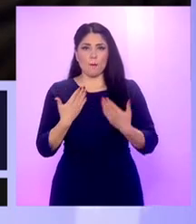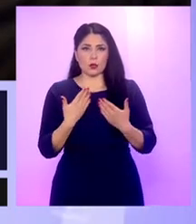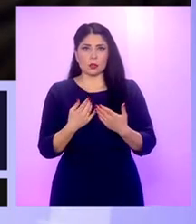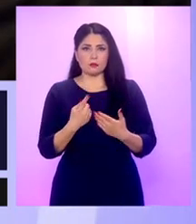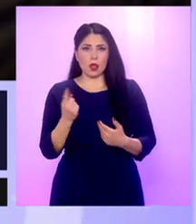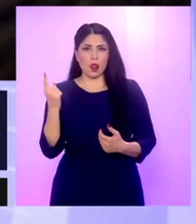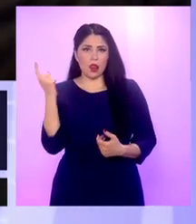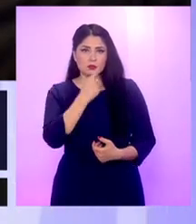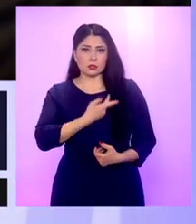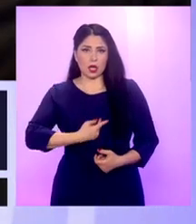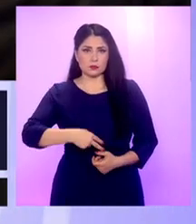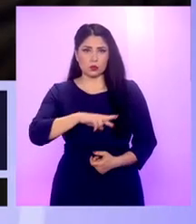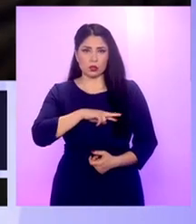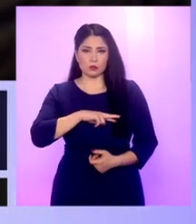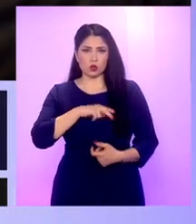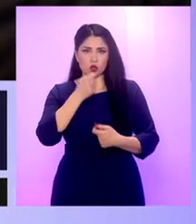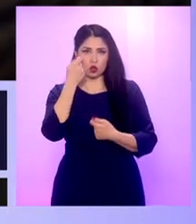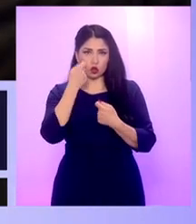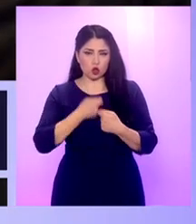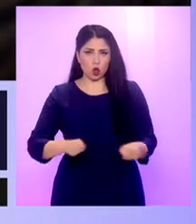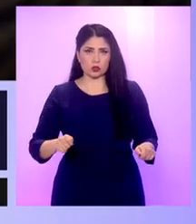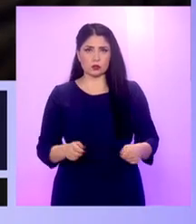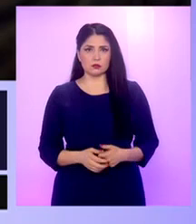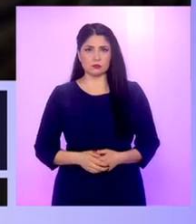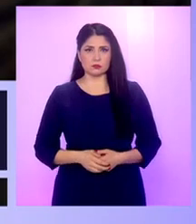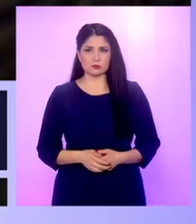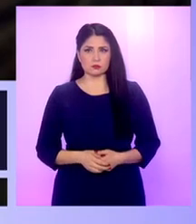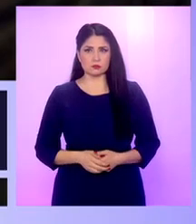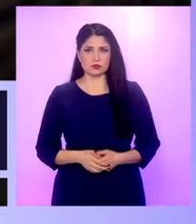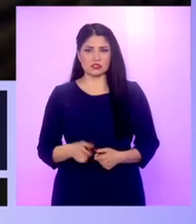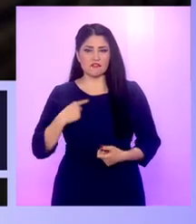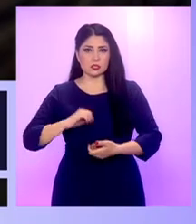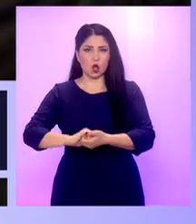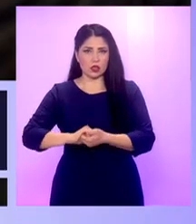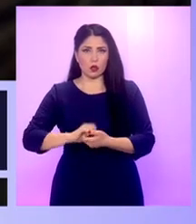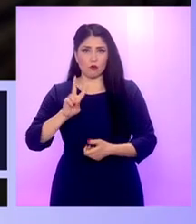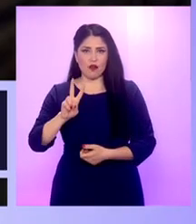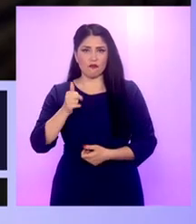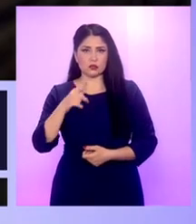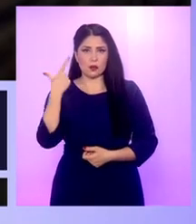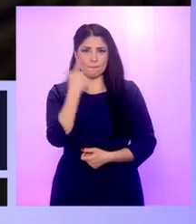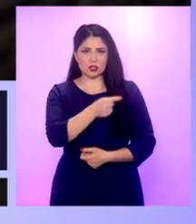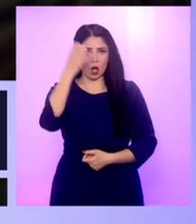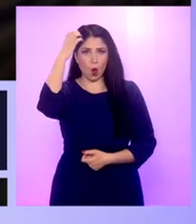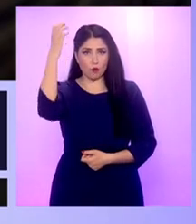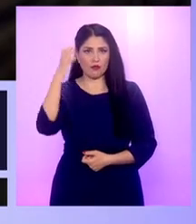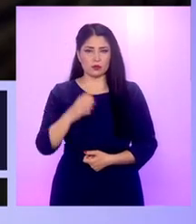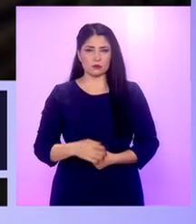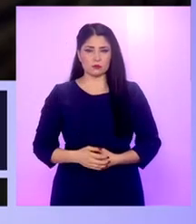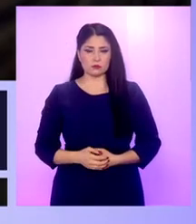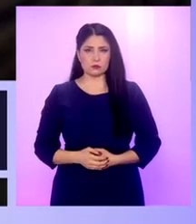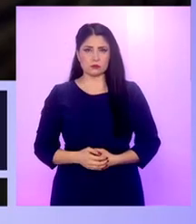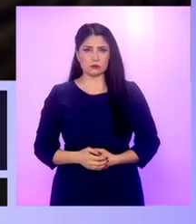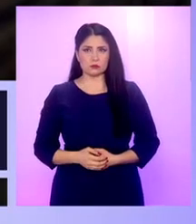iresponsabilitate totală. Acum, de pildă, prin solidarizare cu Vlad Voiculescu să părăsească guvernarea USR-ul.